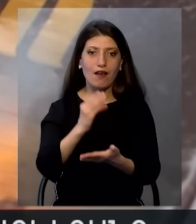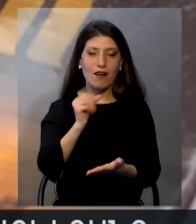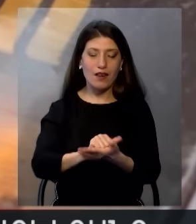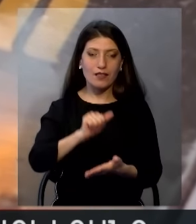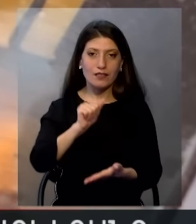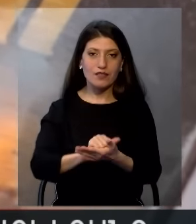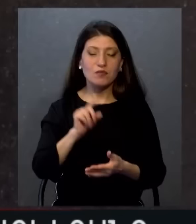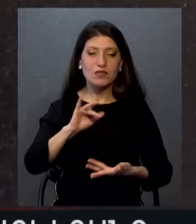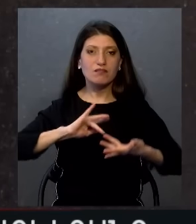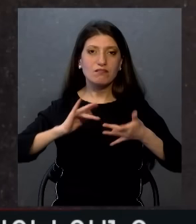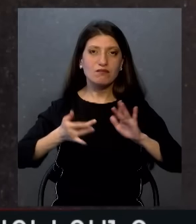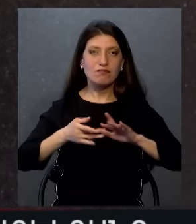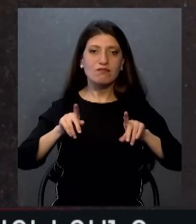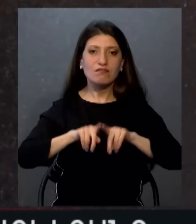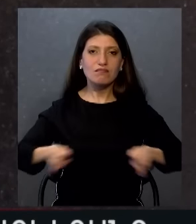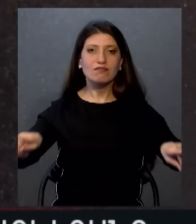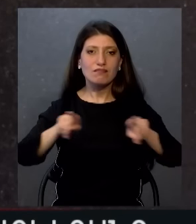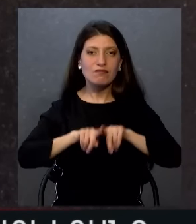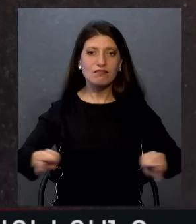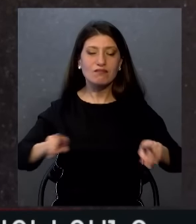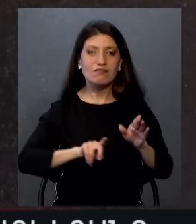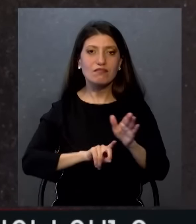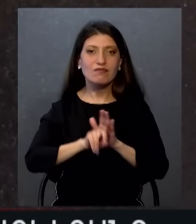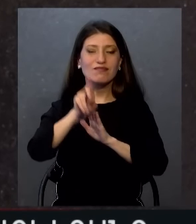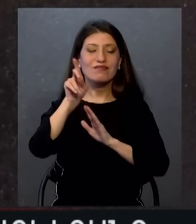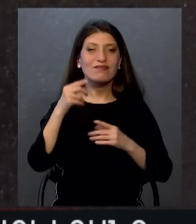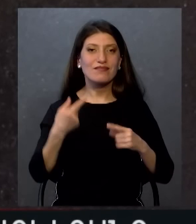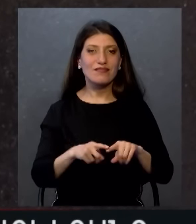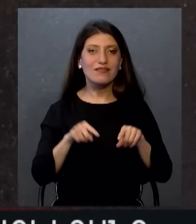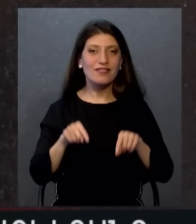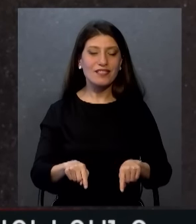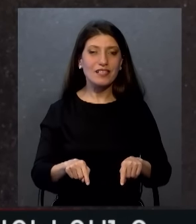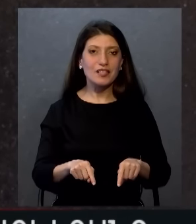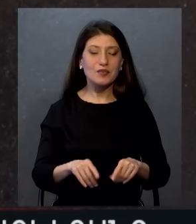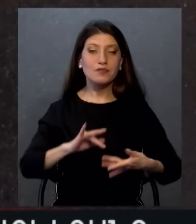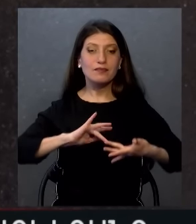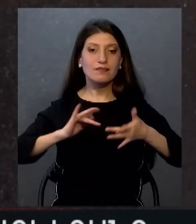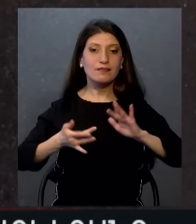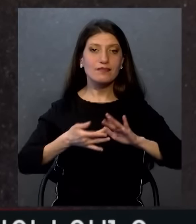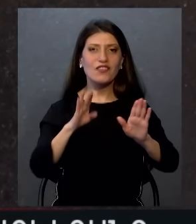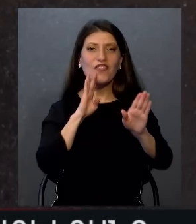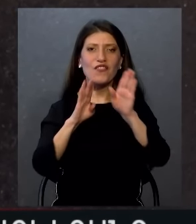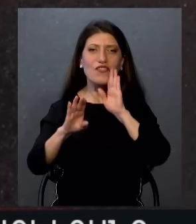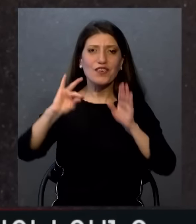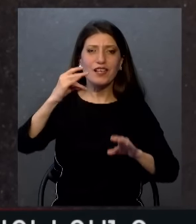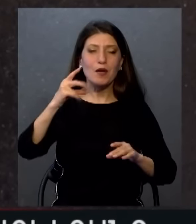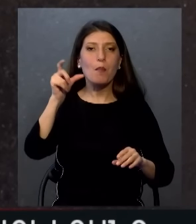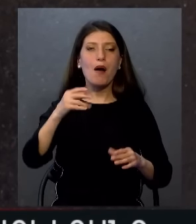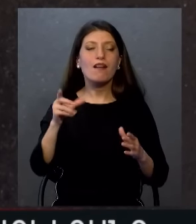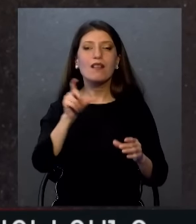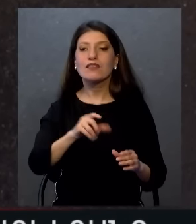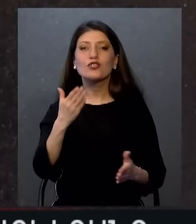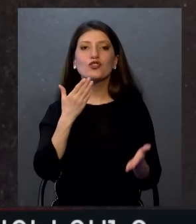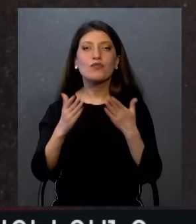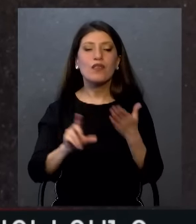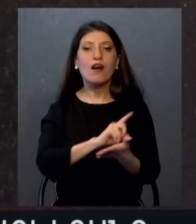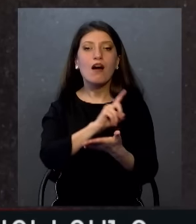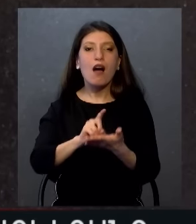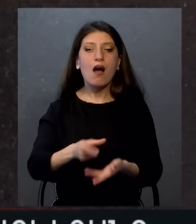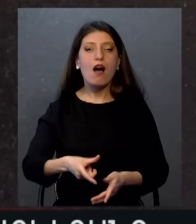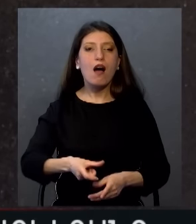բայց… Համացանցային քարոշչությունը, երբ սկսեցի ու այդ համացանցի միջոցով մարդկանց հետ շփվելու, հարցեր ստանալու